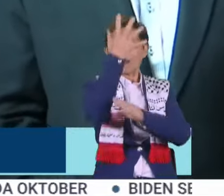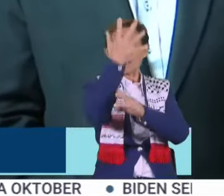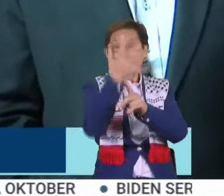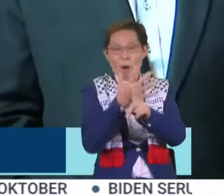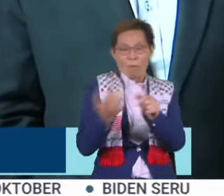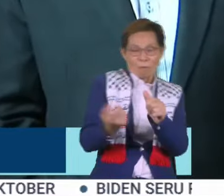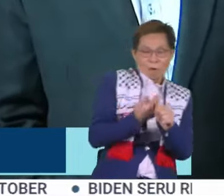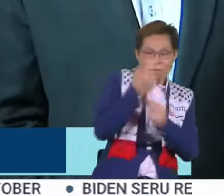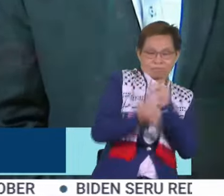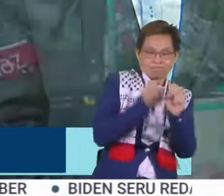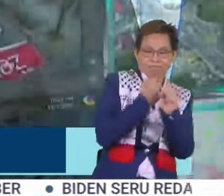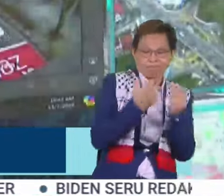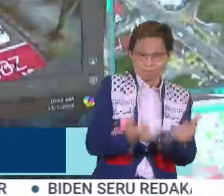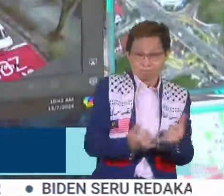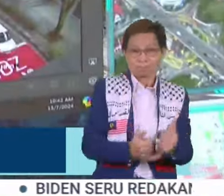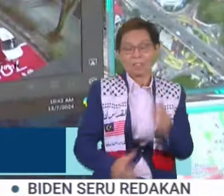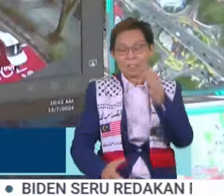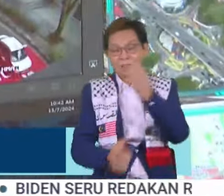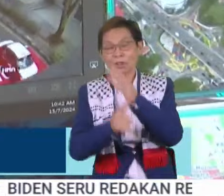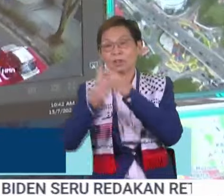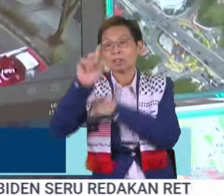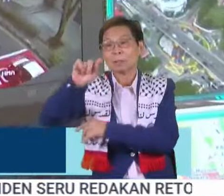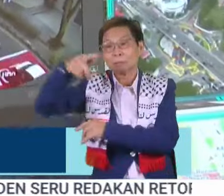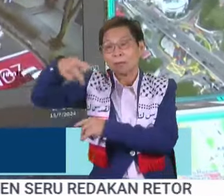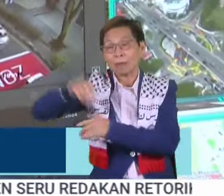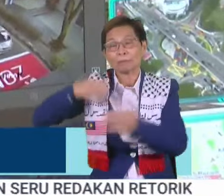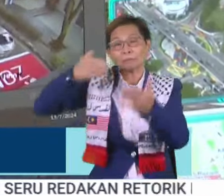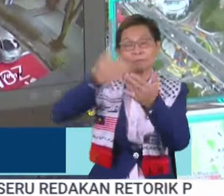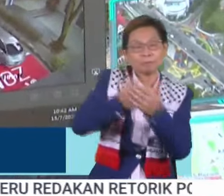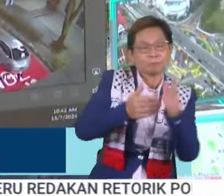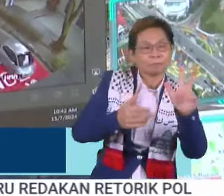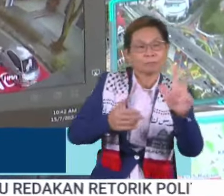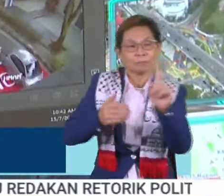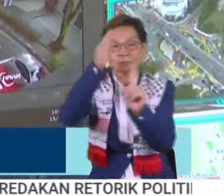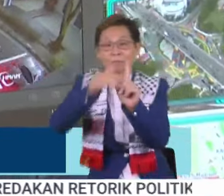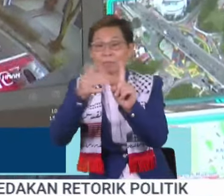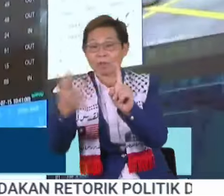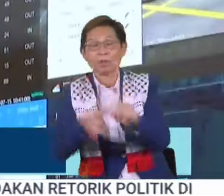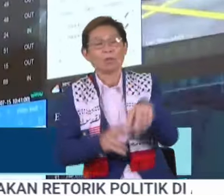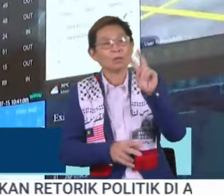5 bulan pertama tahun ini. Menurut timbalan Perdana Menteri, sehingga 31 Mei lalu,